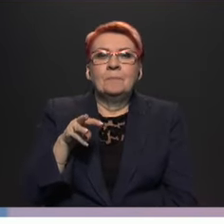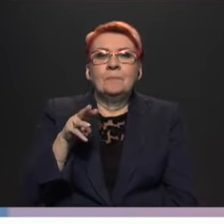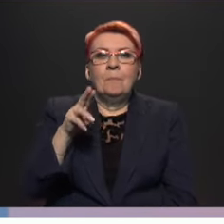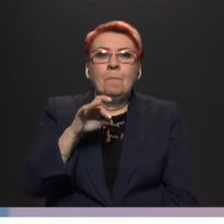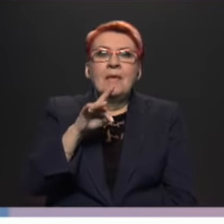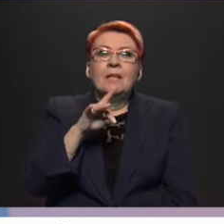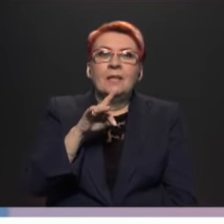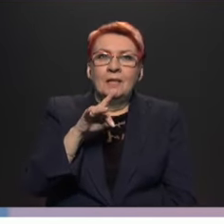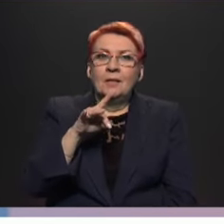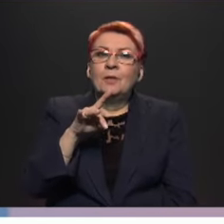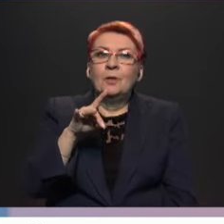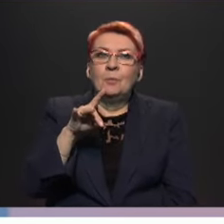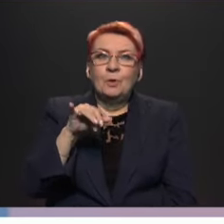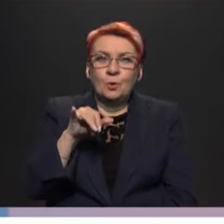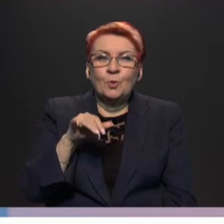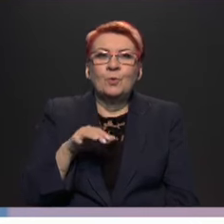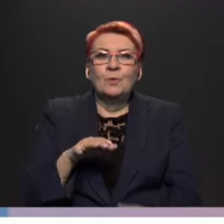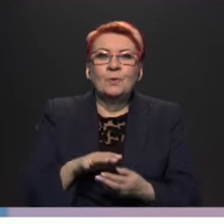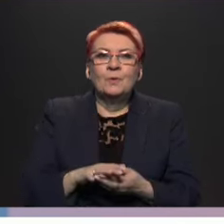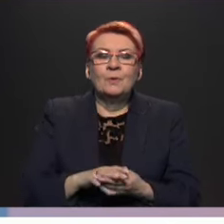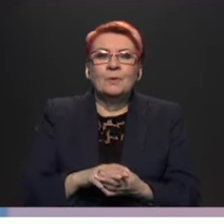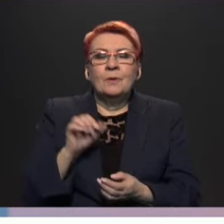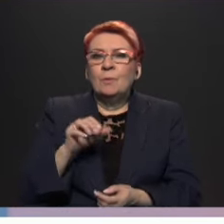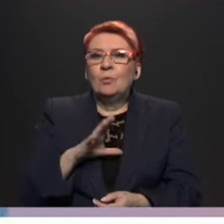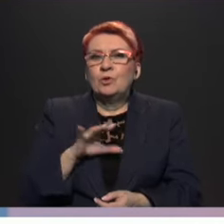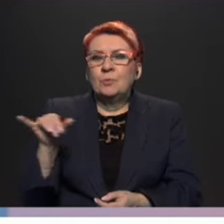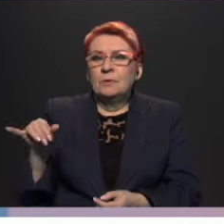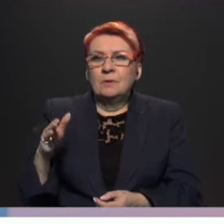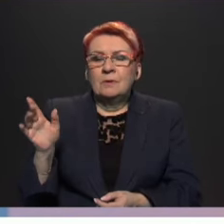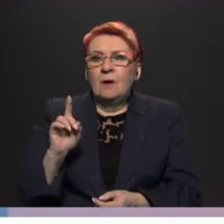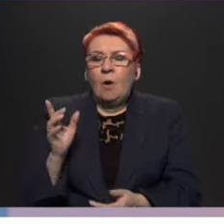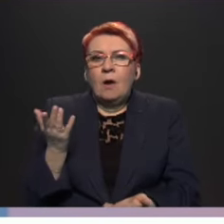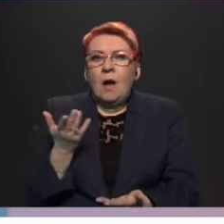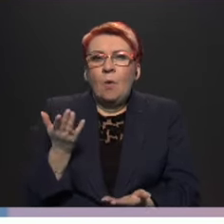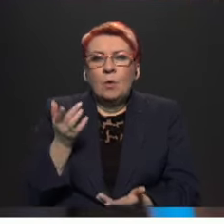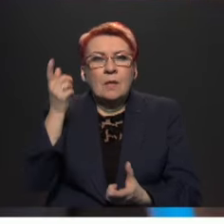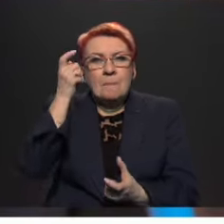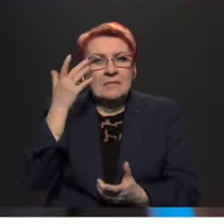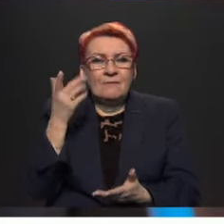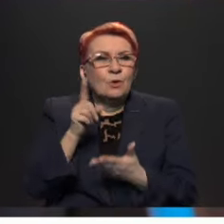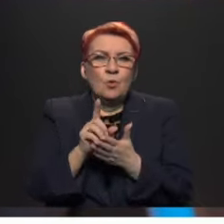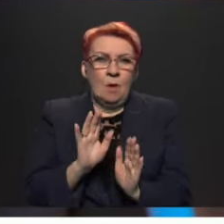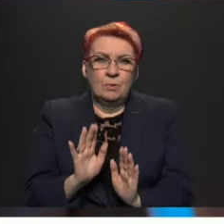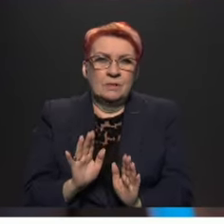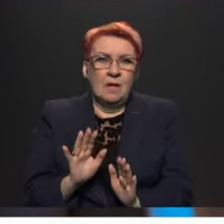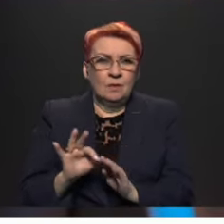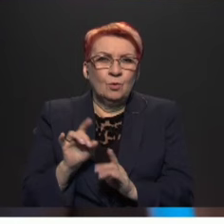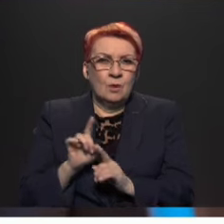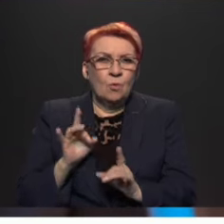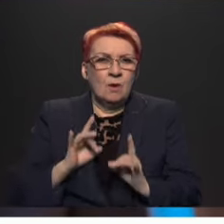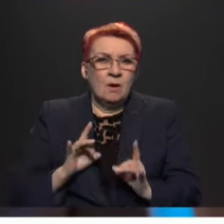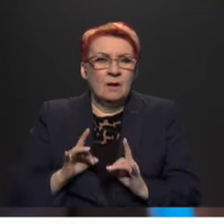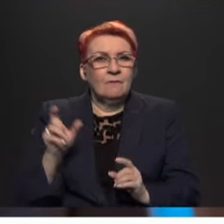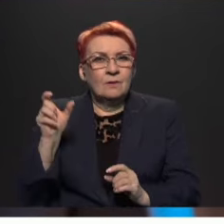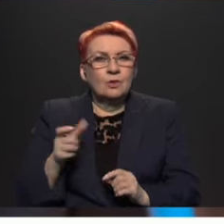помогли. Может быть, здесь идет речь о каком-то вот бесновании, Не обязательно, да. Возможно, это